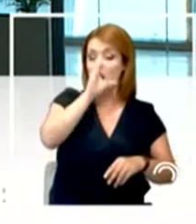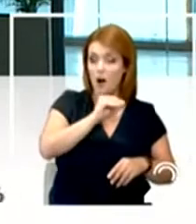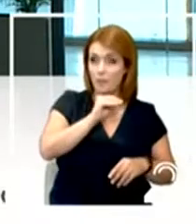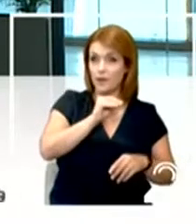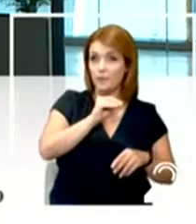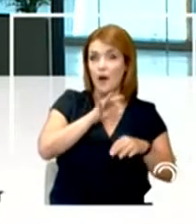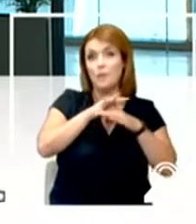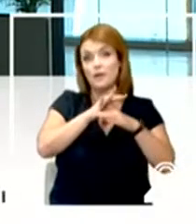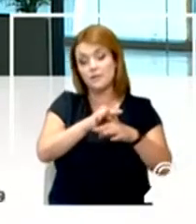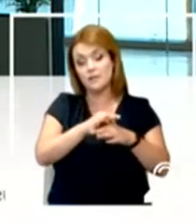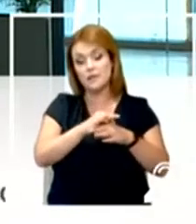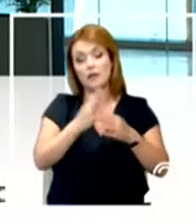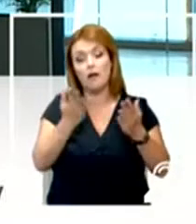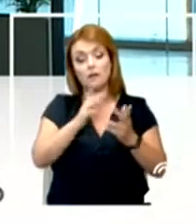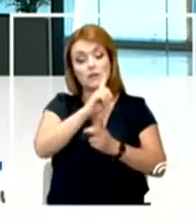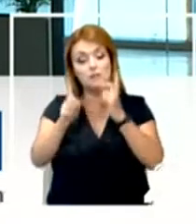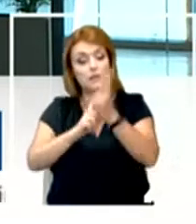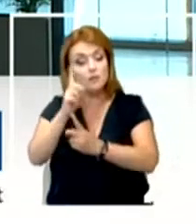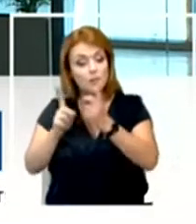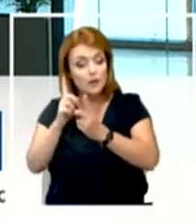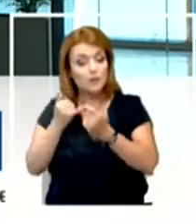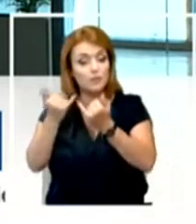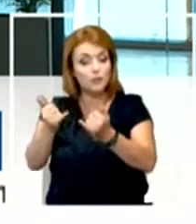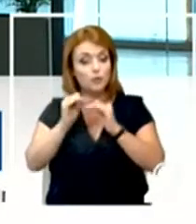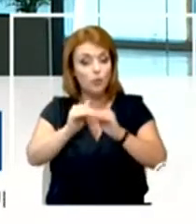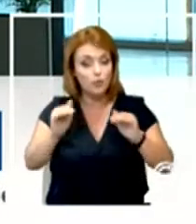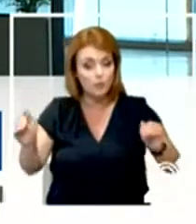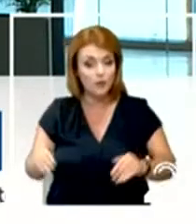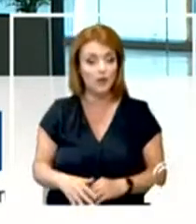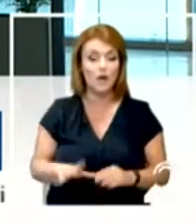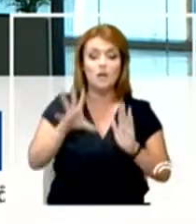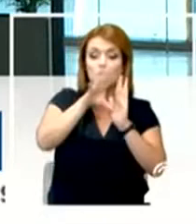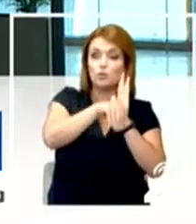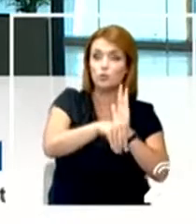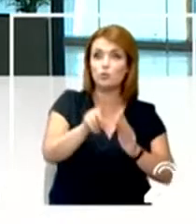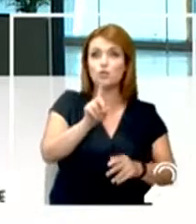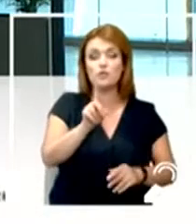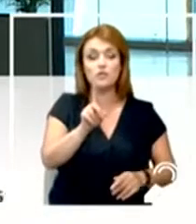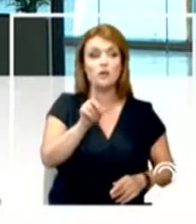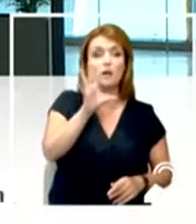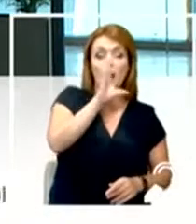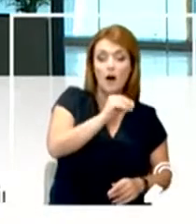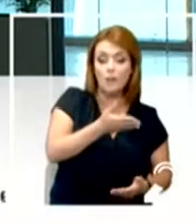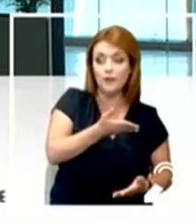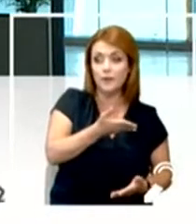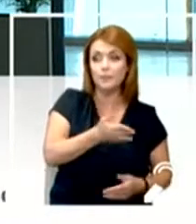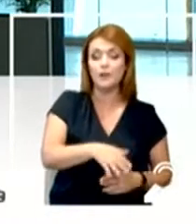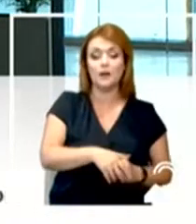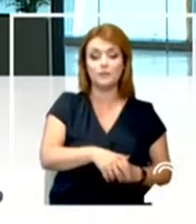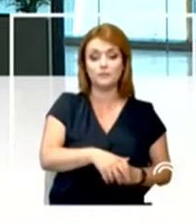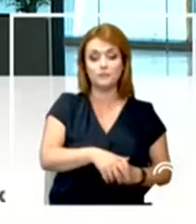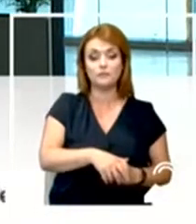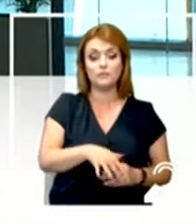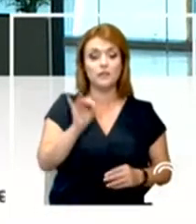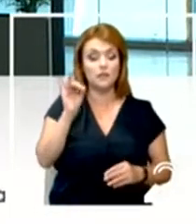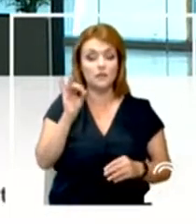sau să combine, să introducă ceva ce poate nu prevede curriculumul, dar ar